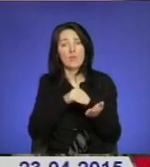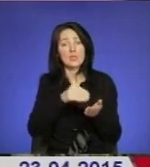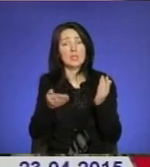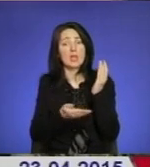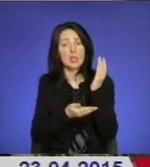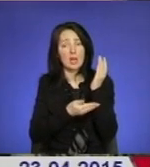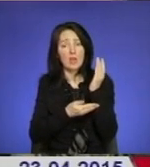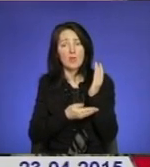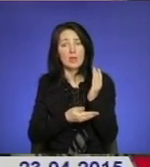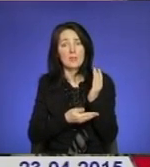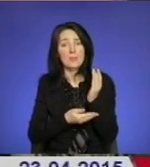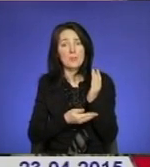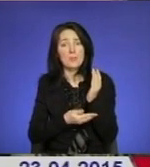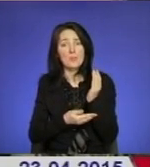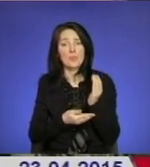дерев, і